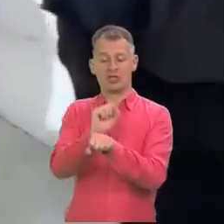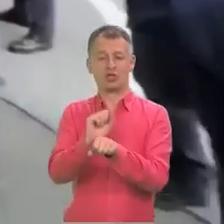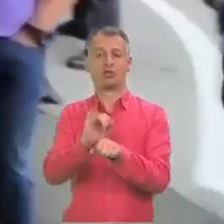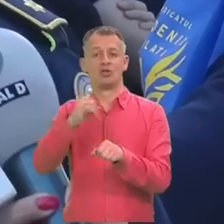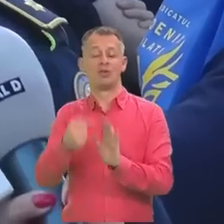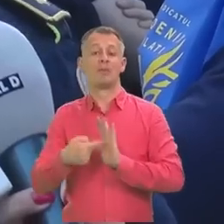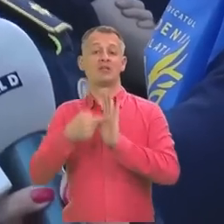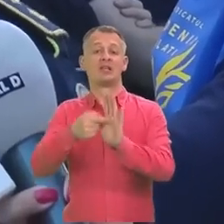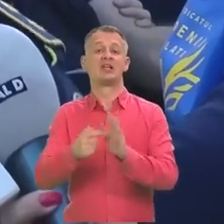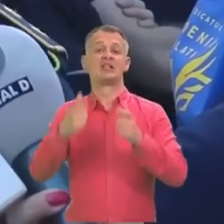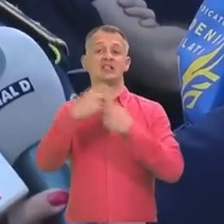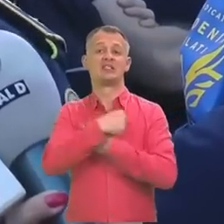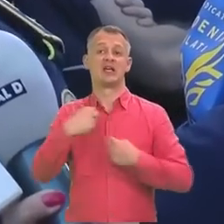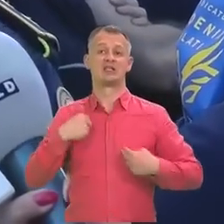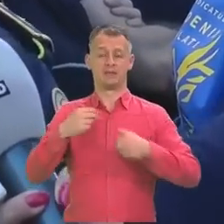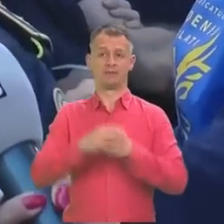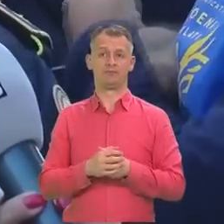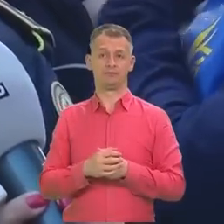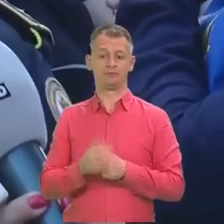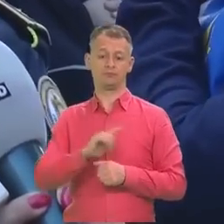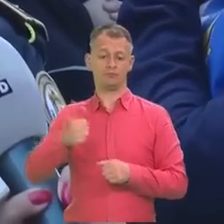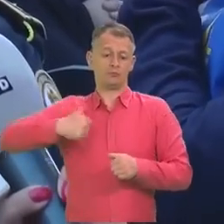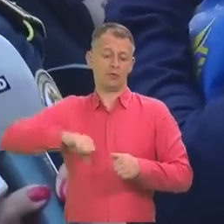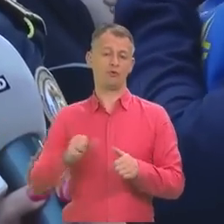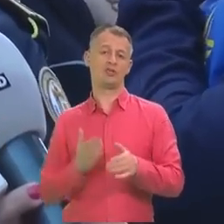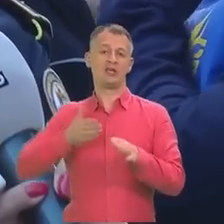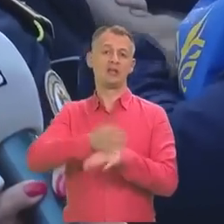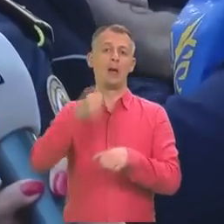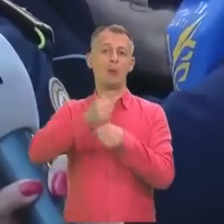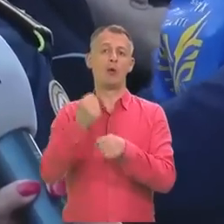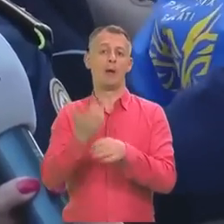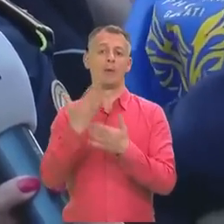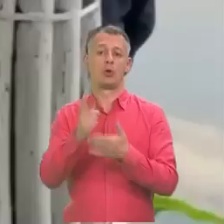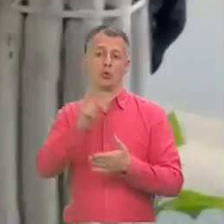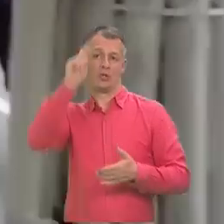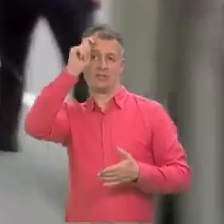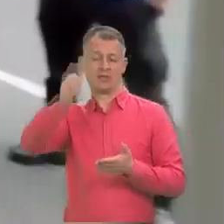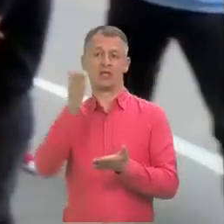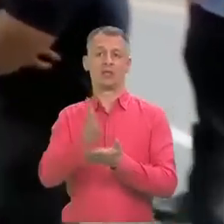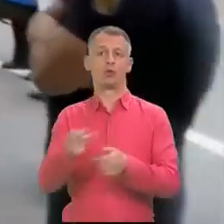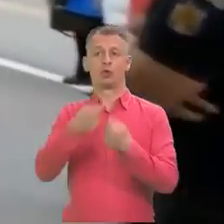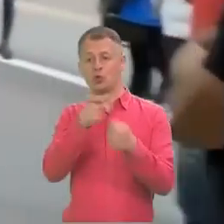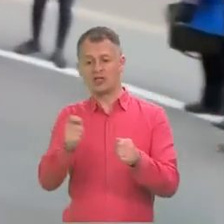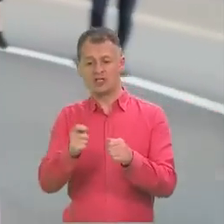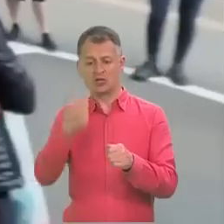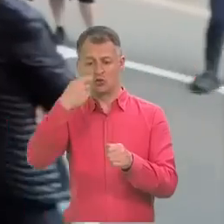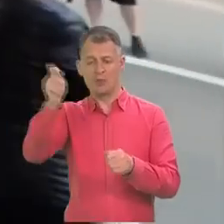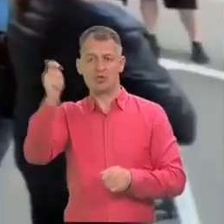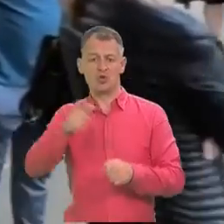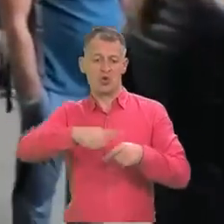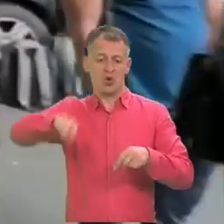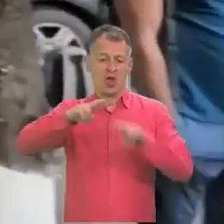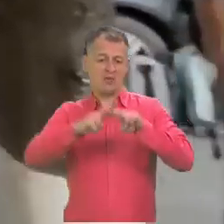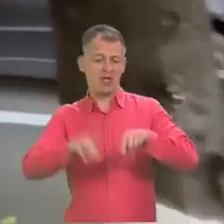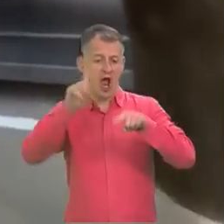instanță. Cei care au acumulat ore suplimentare nu mai doresc să intre în serviciu, deoarece nu ne sunt respectate drepturile. Toate se scumpesc, noi rămânem cu aceiași bani,